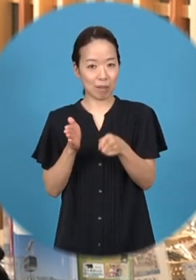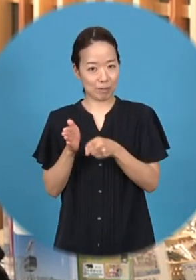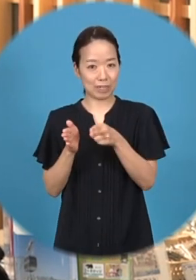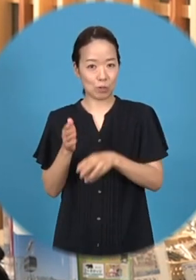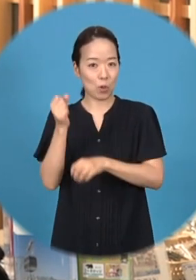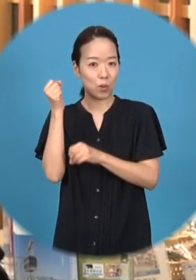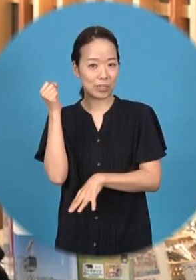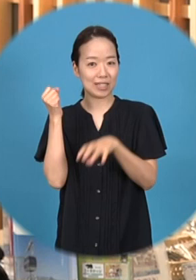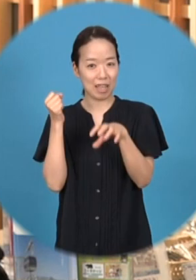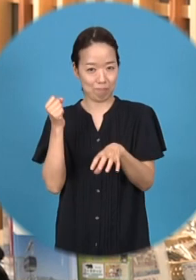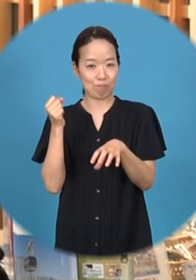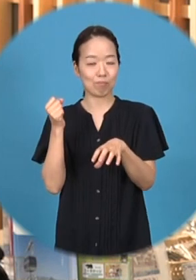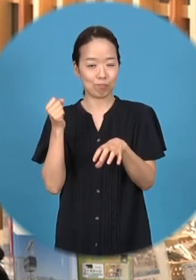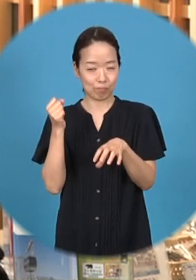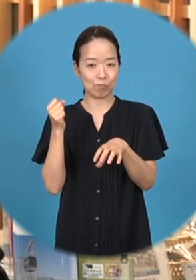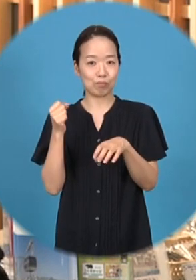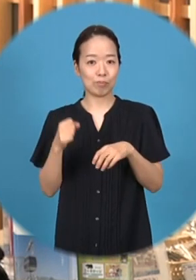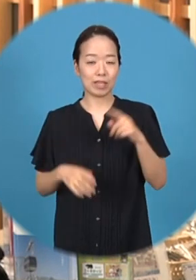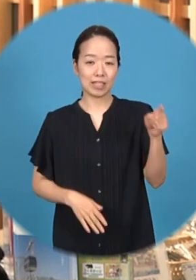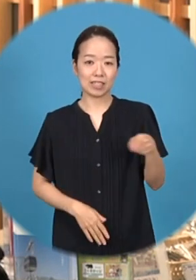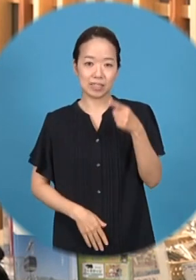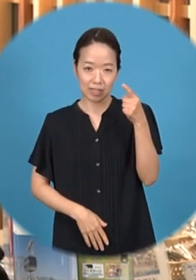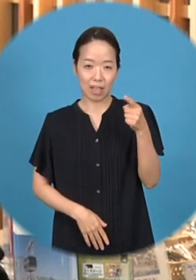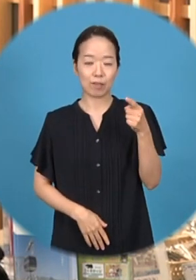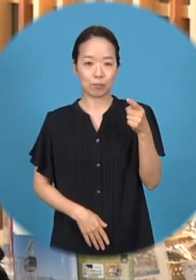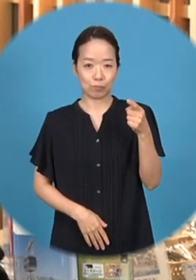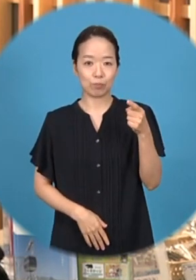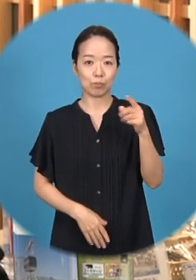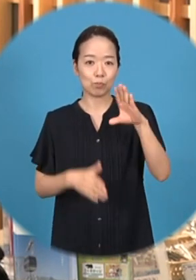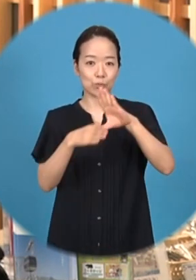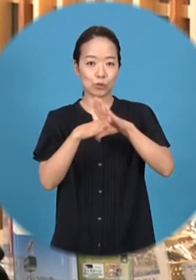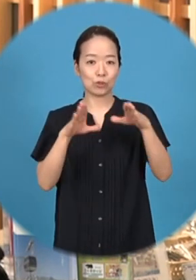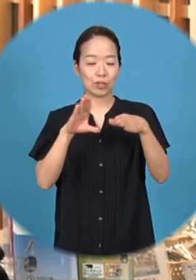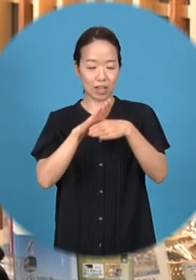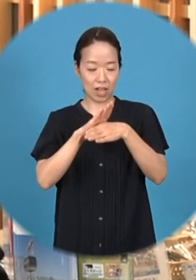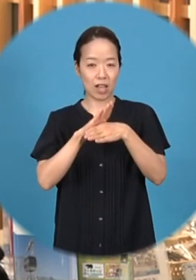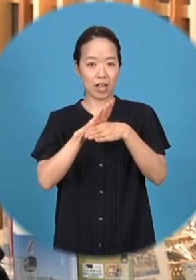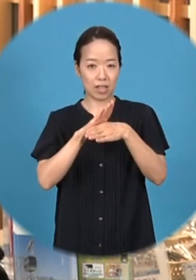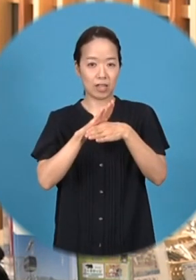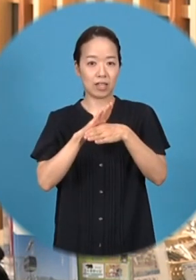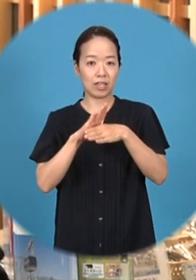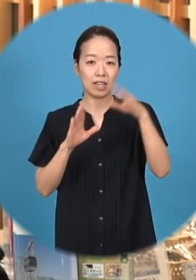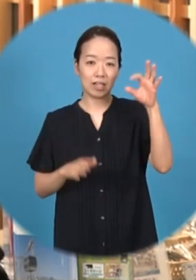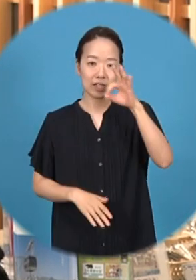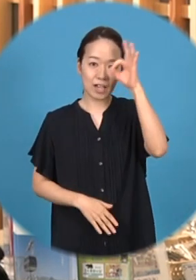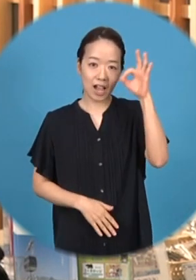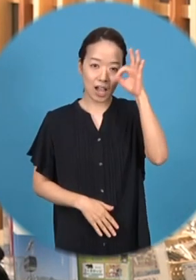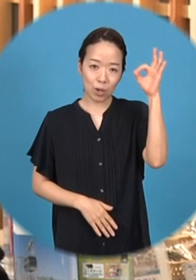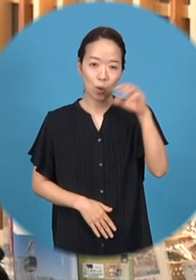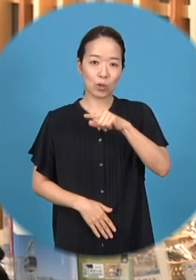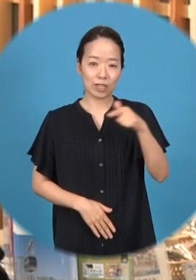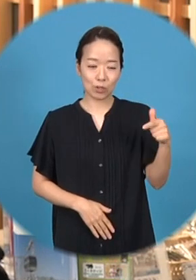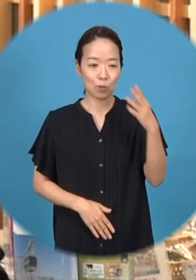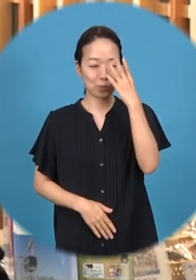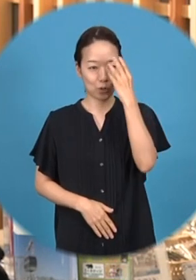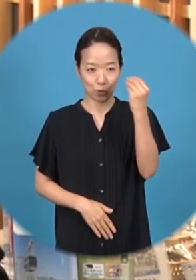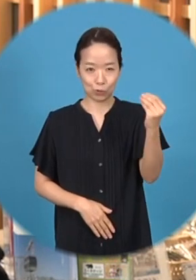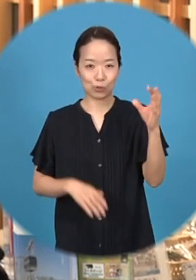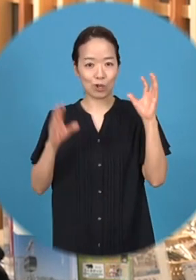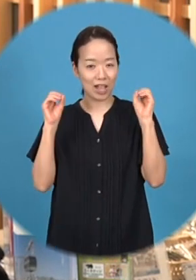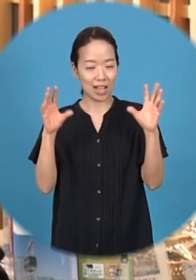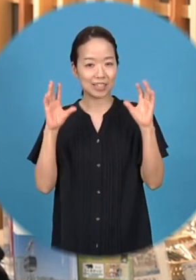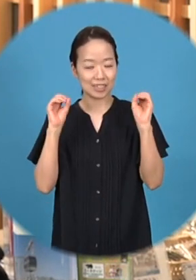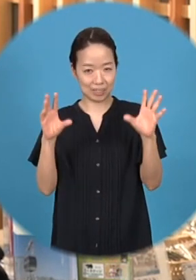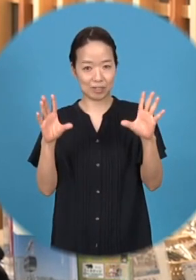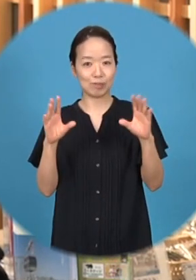起点となるような、自然、文化、それから観光などの魅力を発信